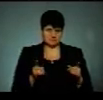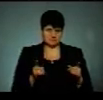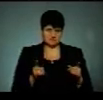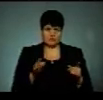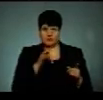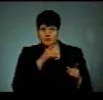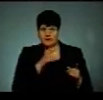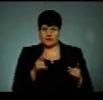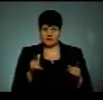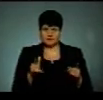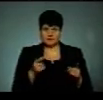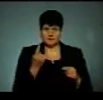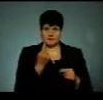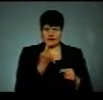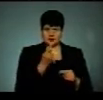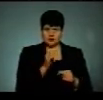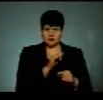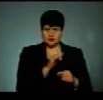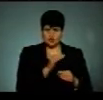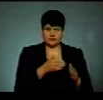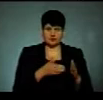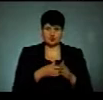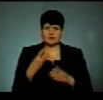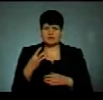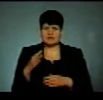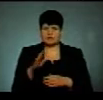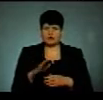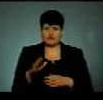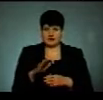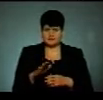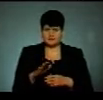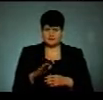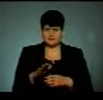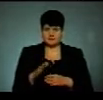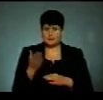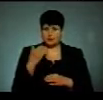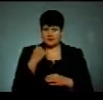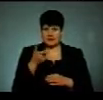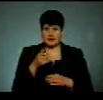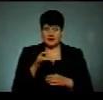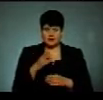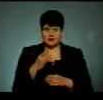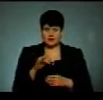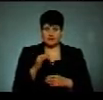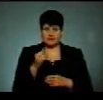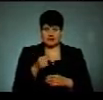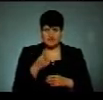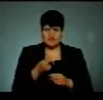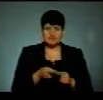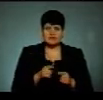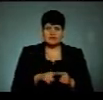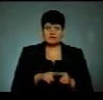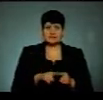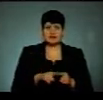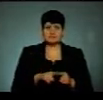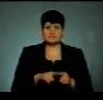період від 1 жовтня до 30 вересня. Ну, в даному випадку попередній газовий рік. На цей попередній